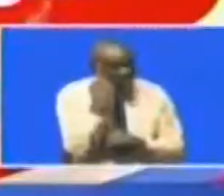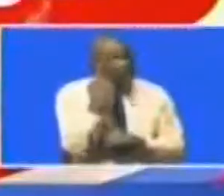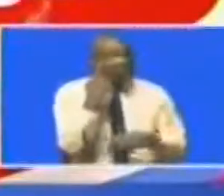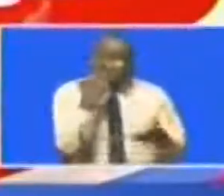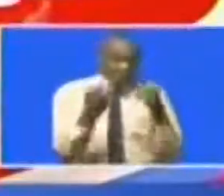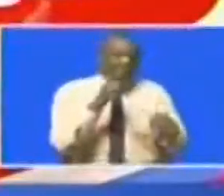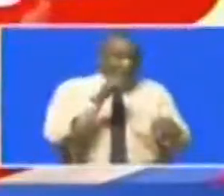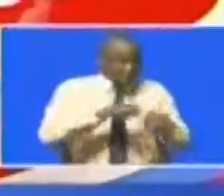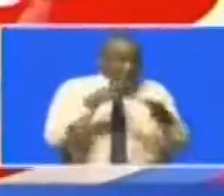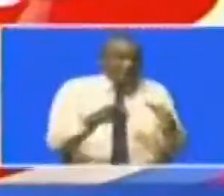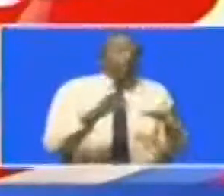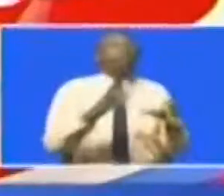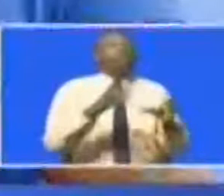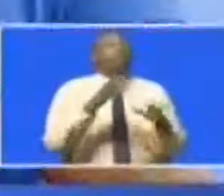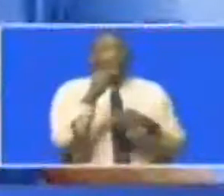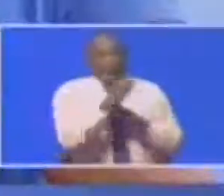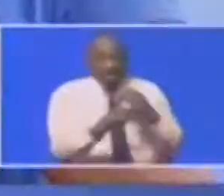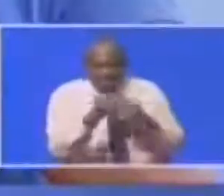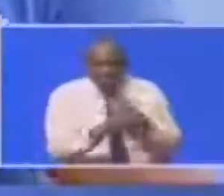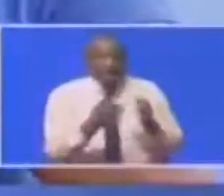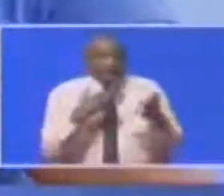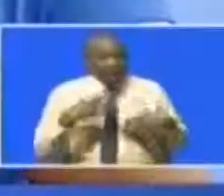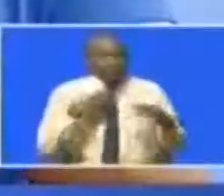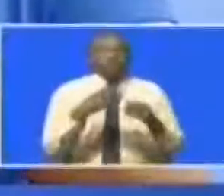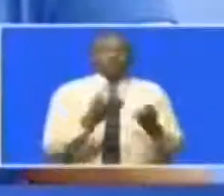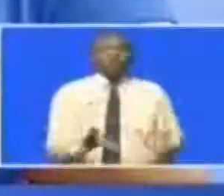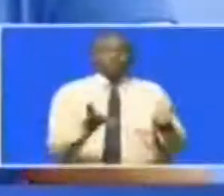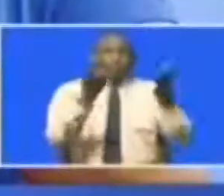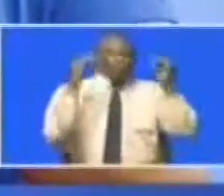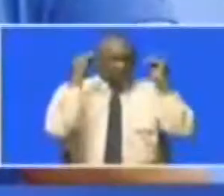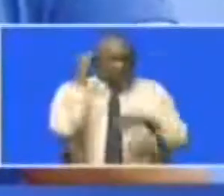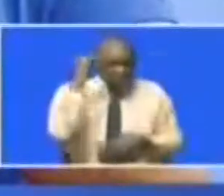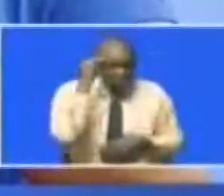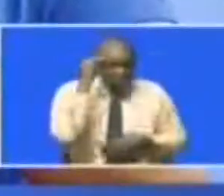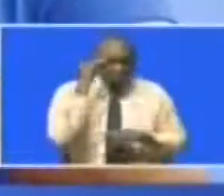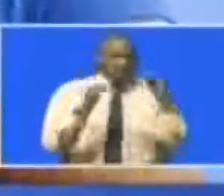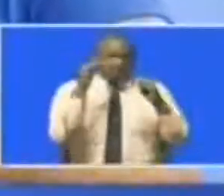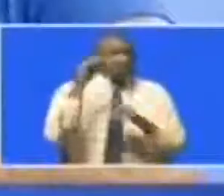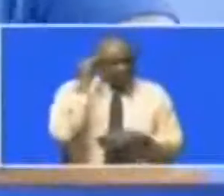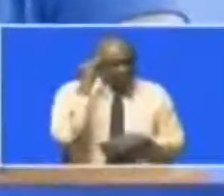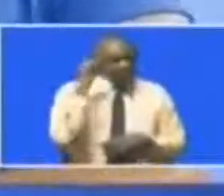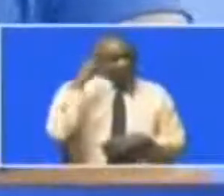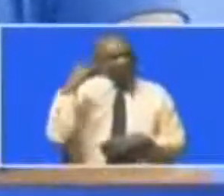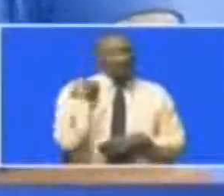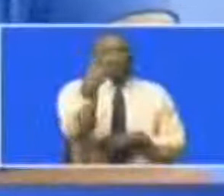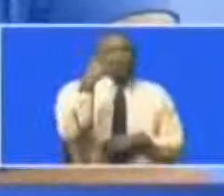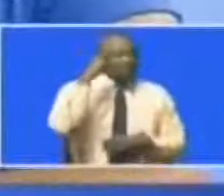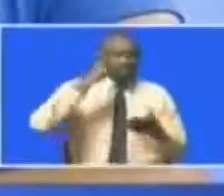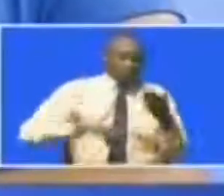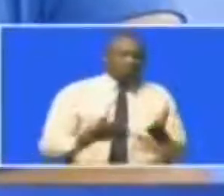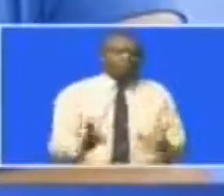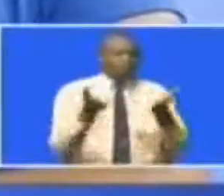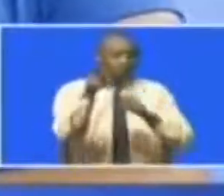taifa linaweka mikakati mipya ya kuboresha viwango vya elimu, nini ambacho kinastahili kuwepewa kipaumbele hasa katika kufanikisha